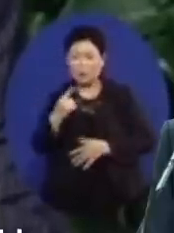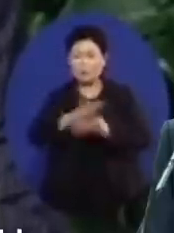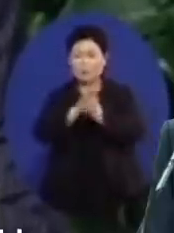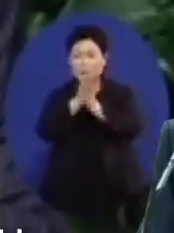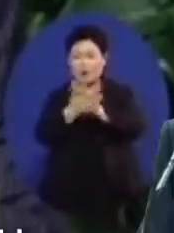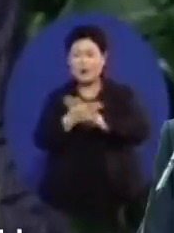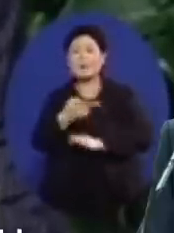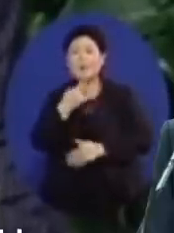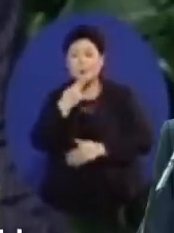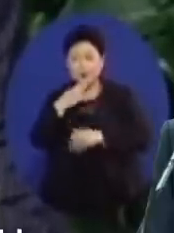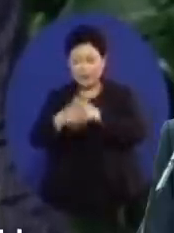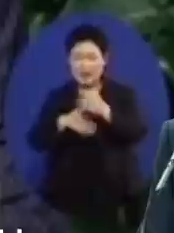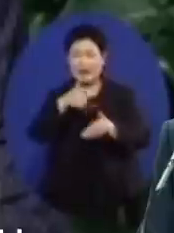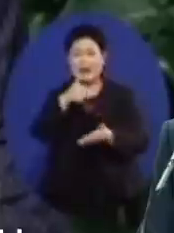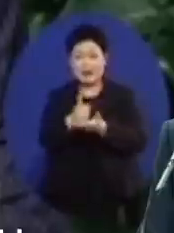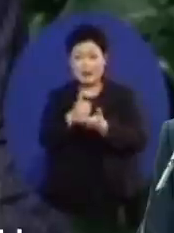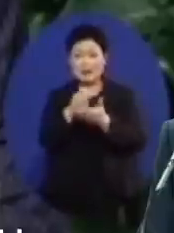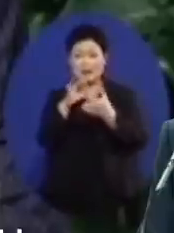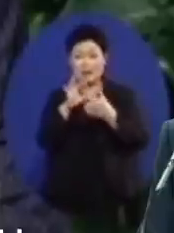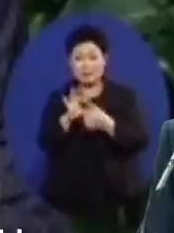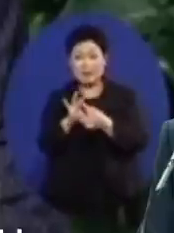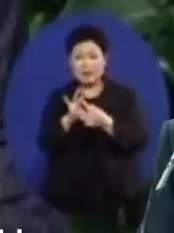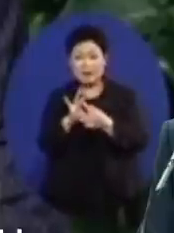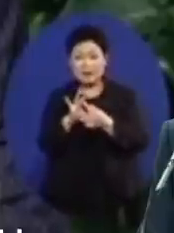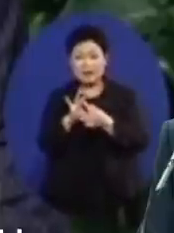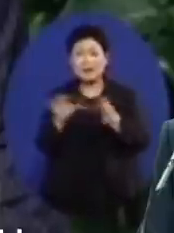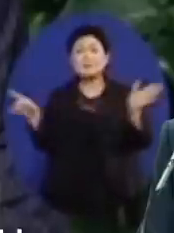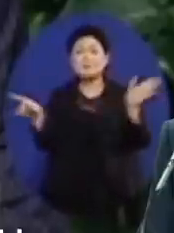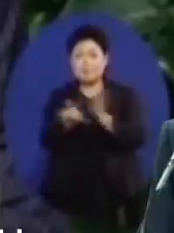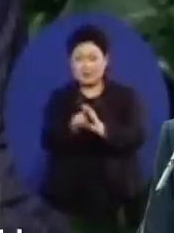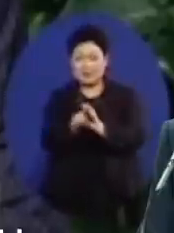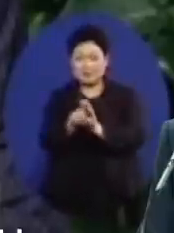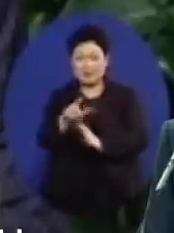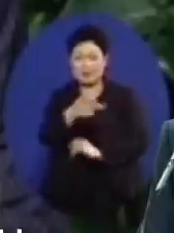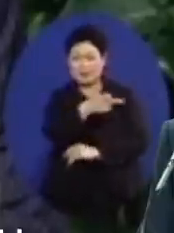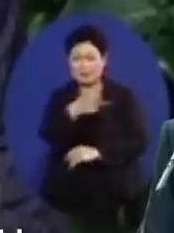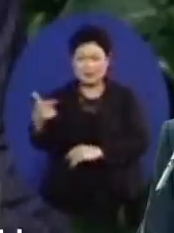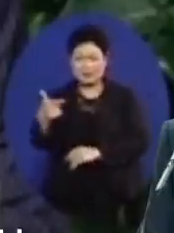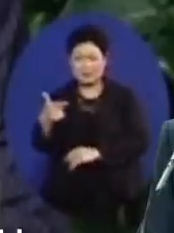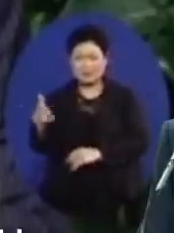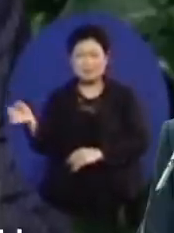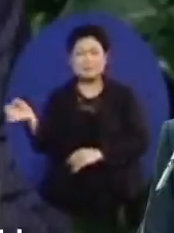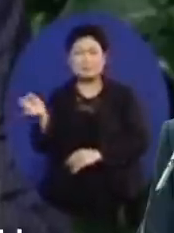변함이 없는 하나님의 인격을 믿는 믿음이 가장 큰 부자다.